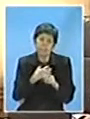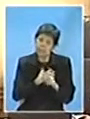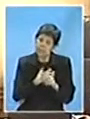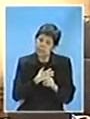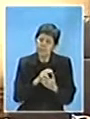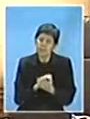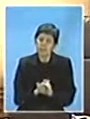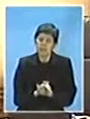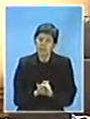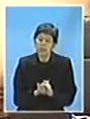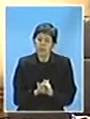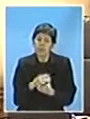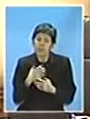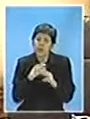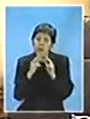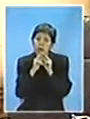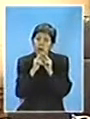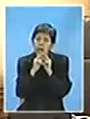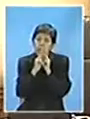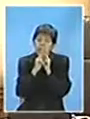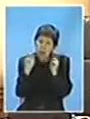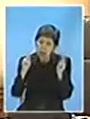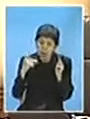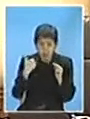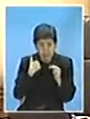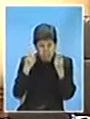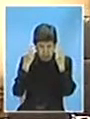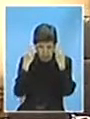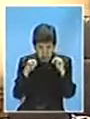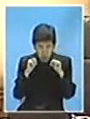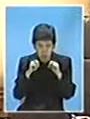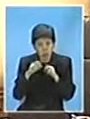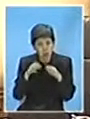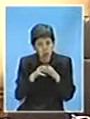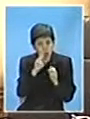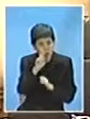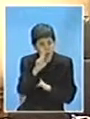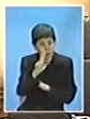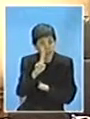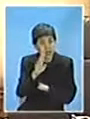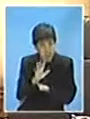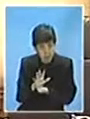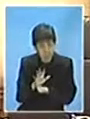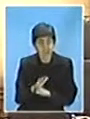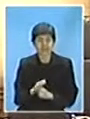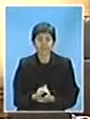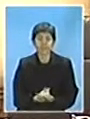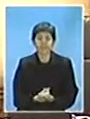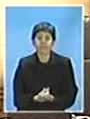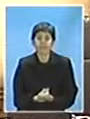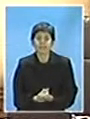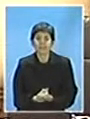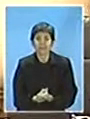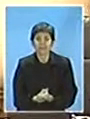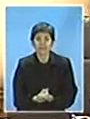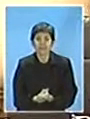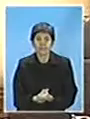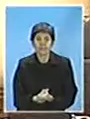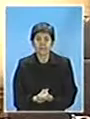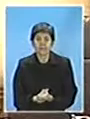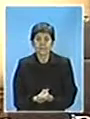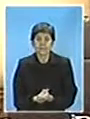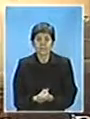นะครับกรรมการให้มีการเลือกนายกได้จากวงเล็บ2 3 4 5กราบเรียนท่านประธานครับ